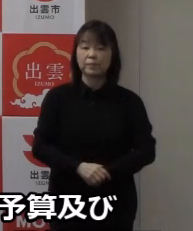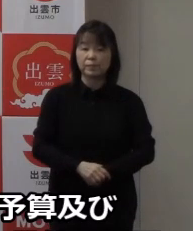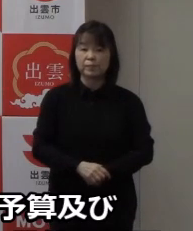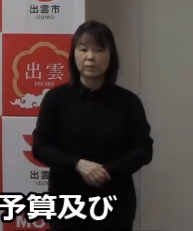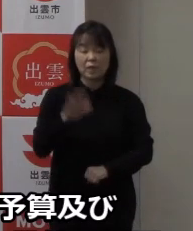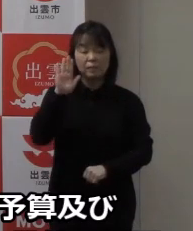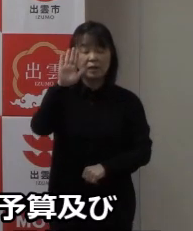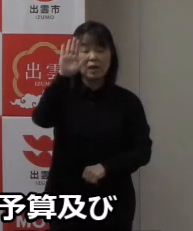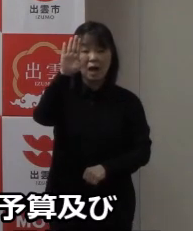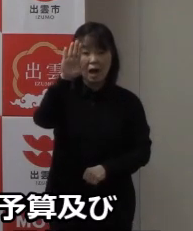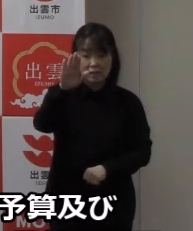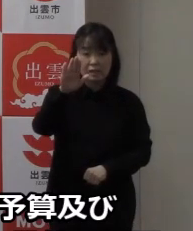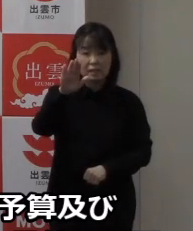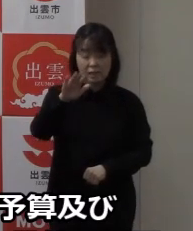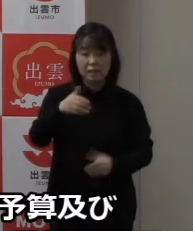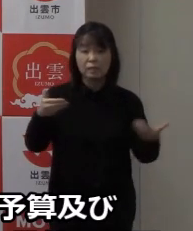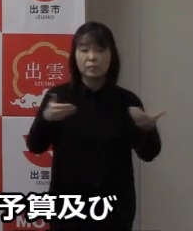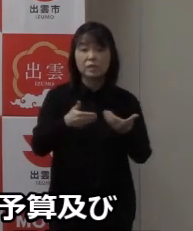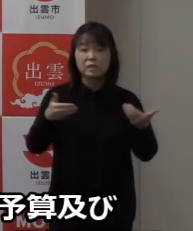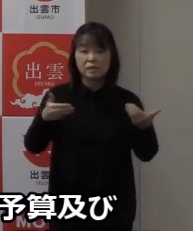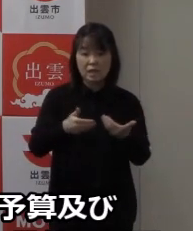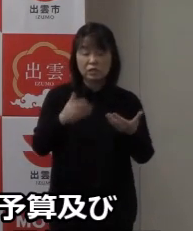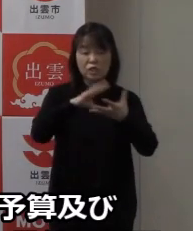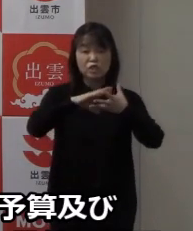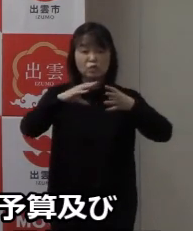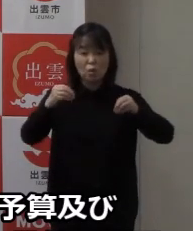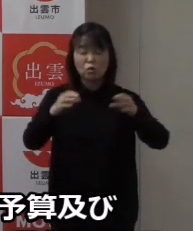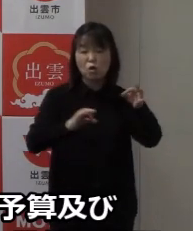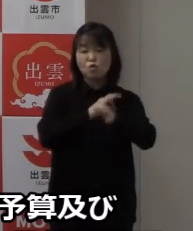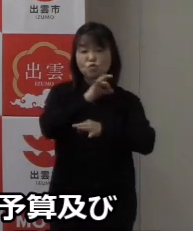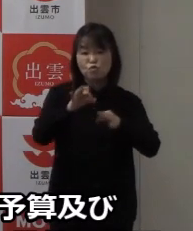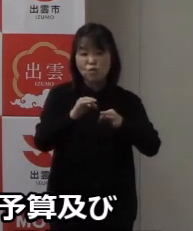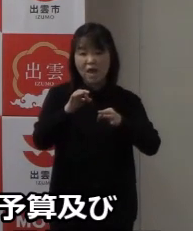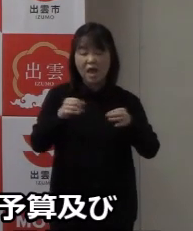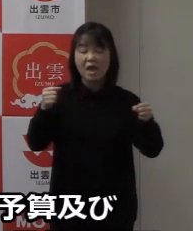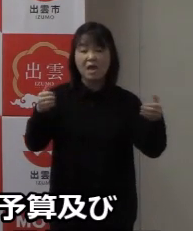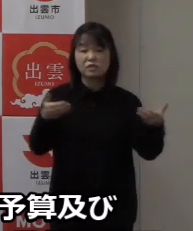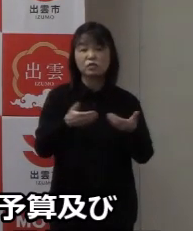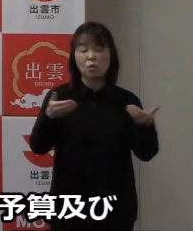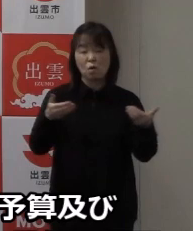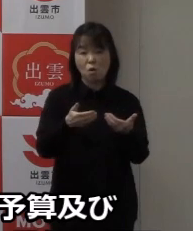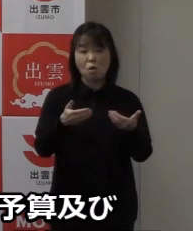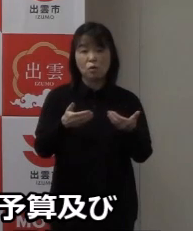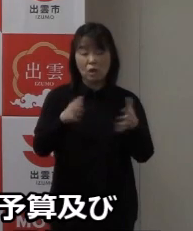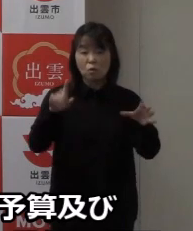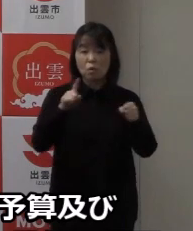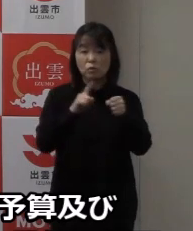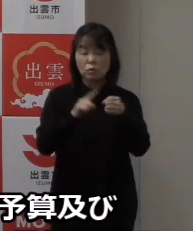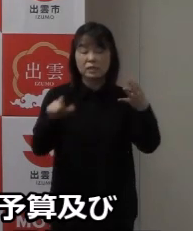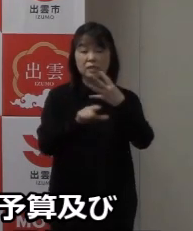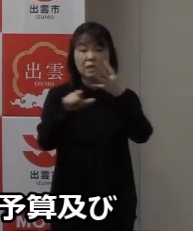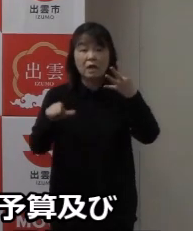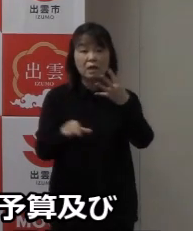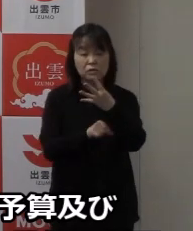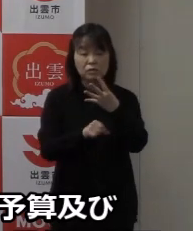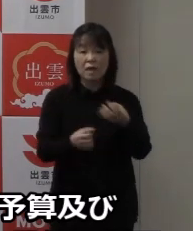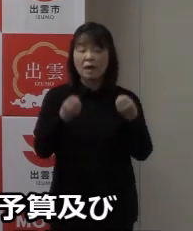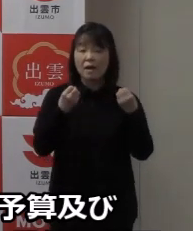未来ビジネス出雲の運営事業ということで、本年4月に新た